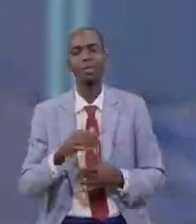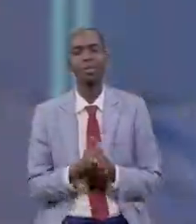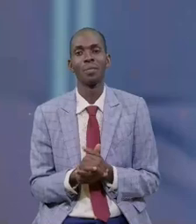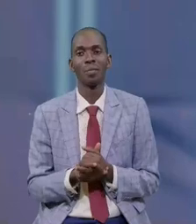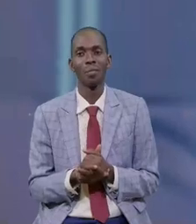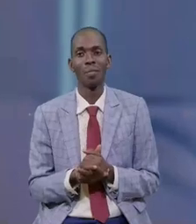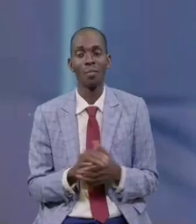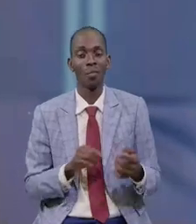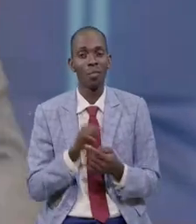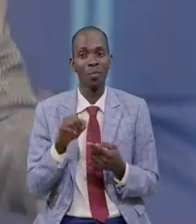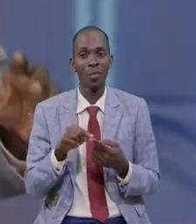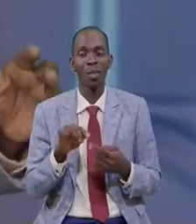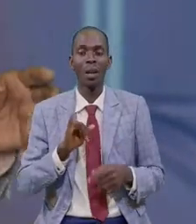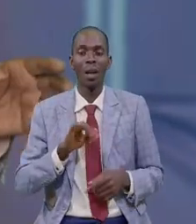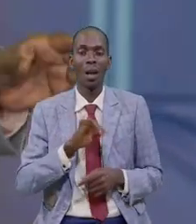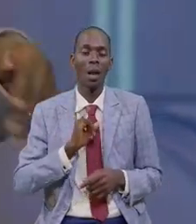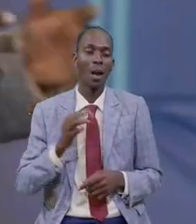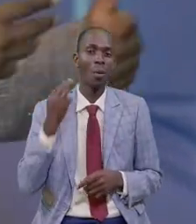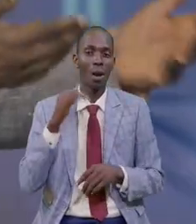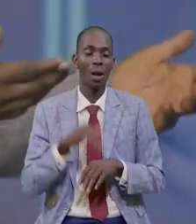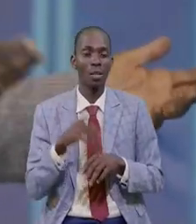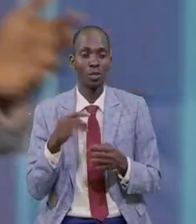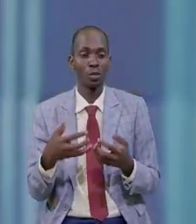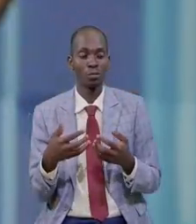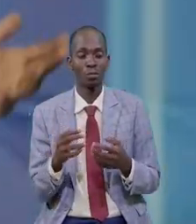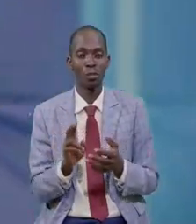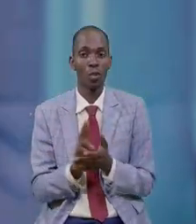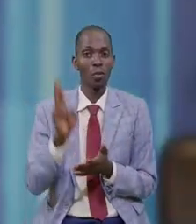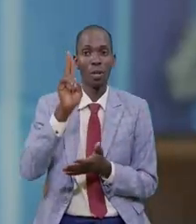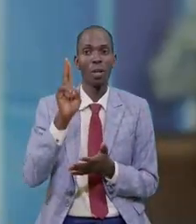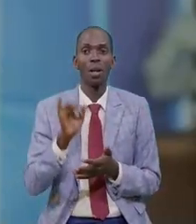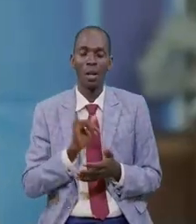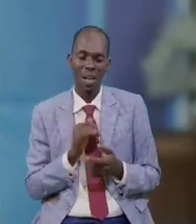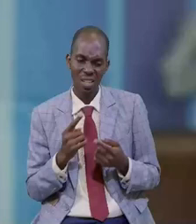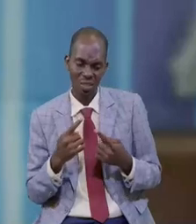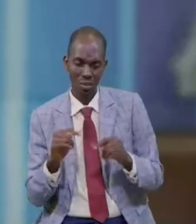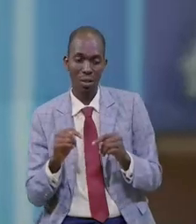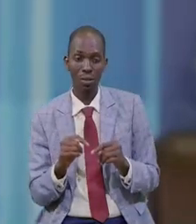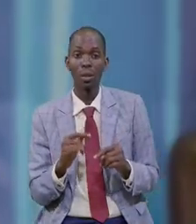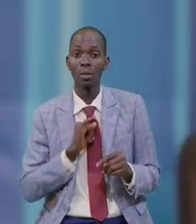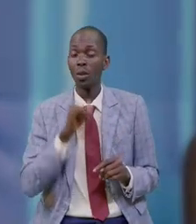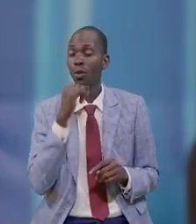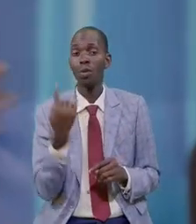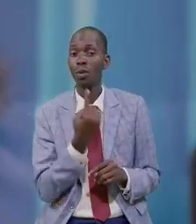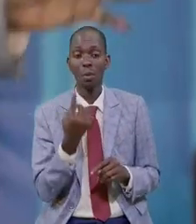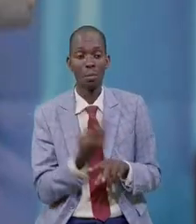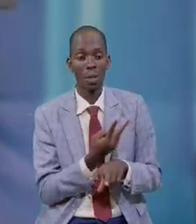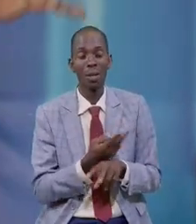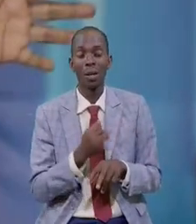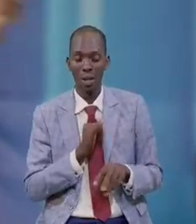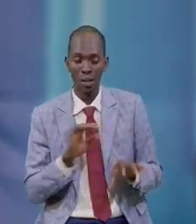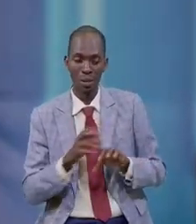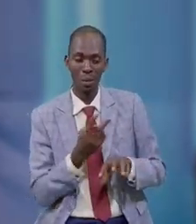aujourd'hui quand j'étais à l'université en dehors des mathématiques j'ai essayé la